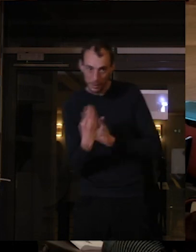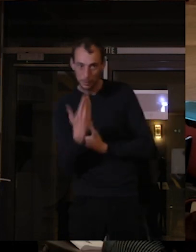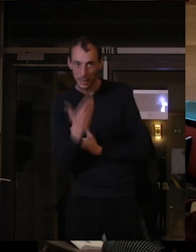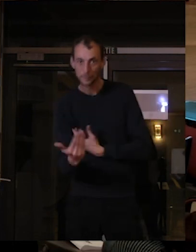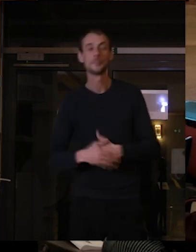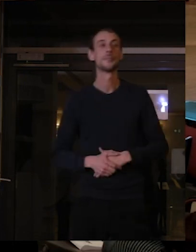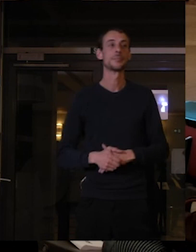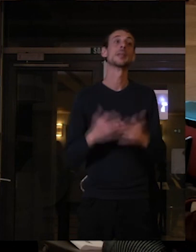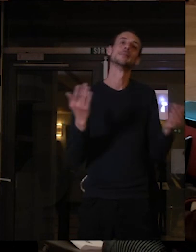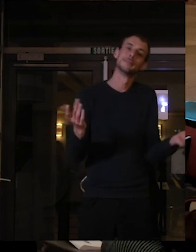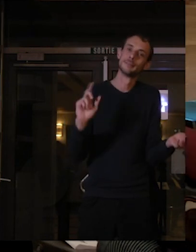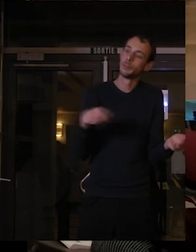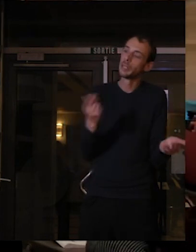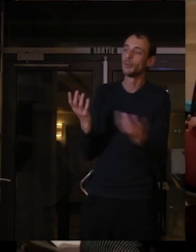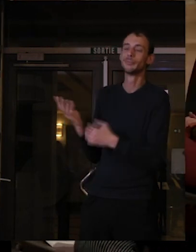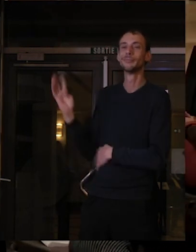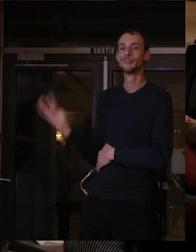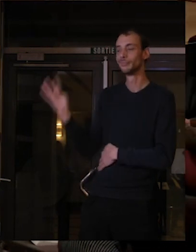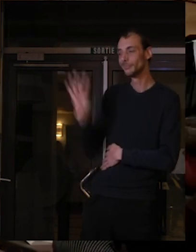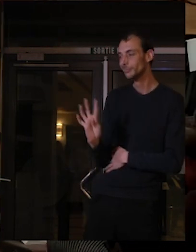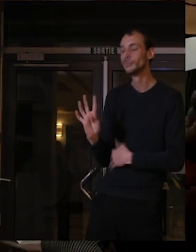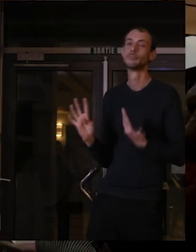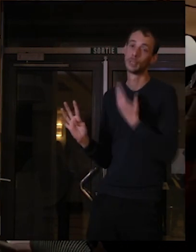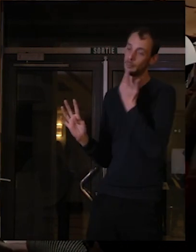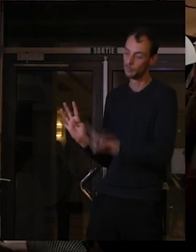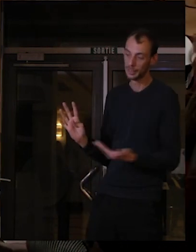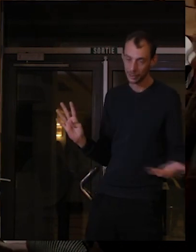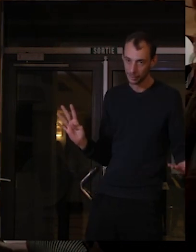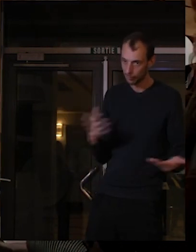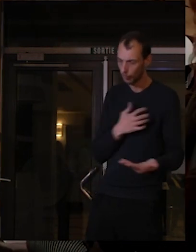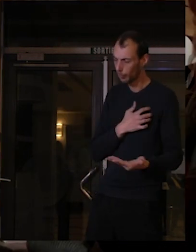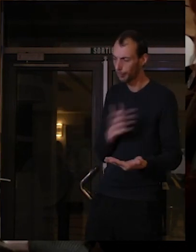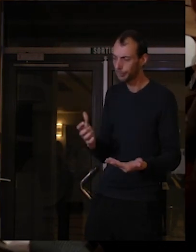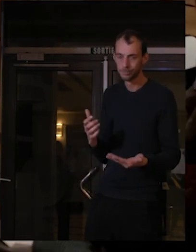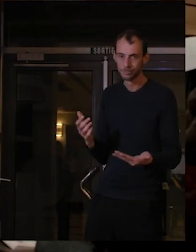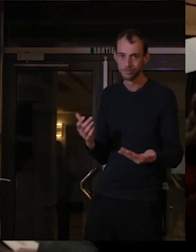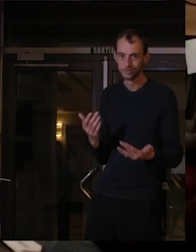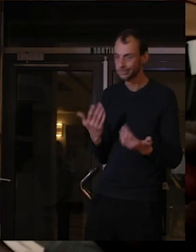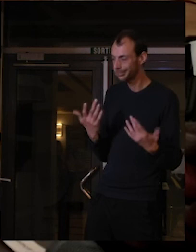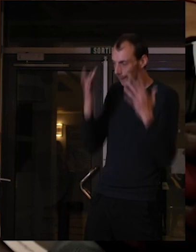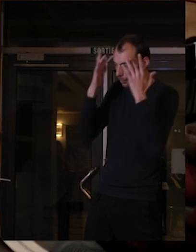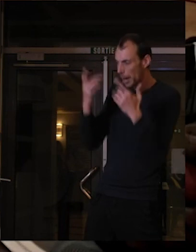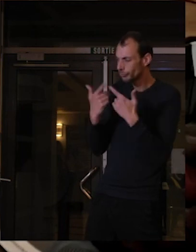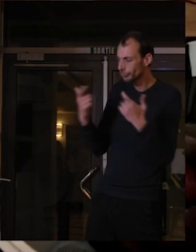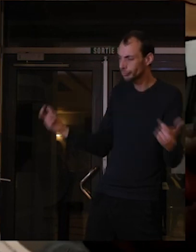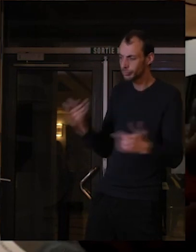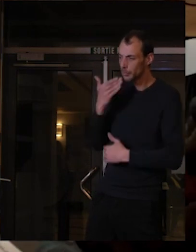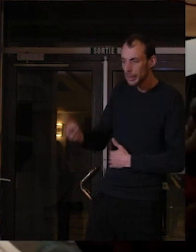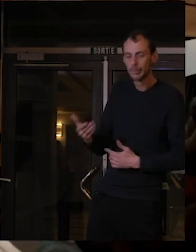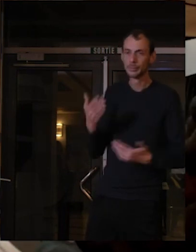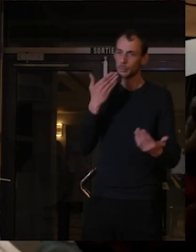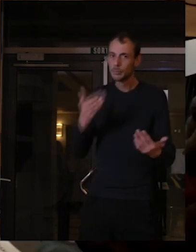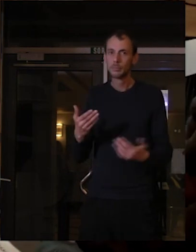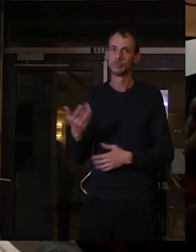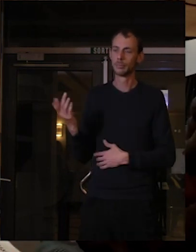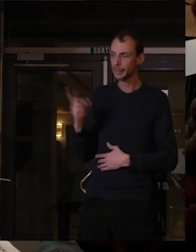sûr, remercier nos quatre intervenants, c'était vraiment très riche, des expériences très variées. Donc, merci à Andrea, Clément,